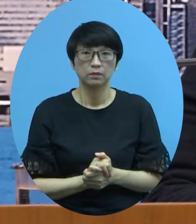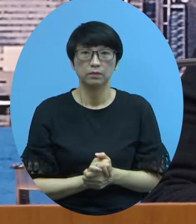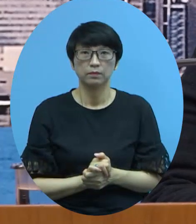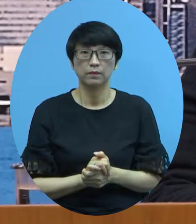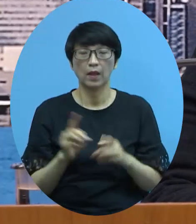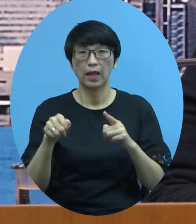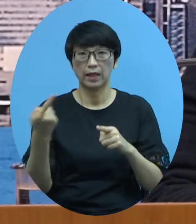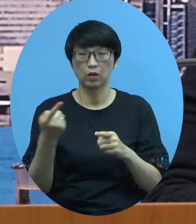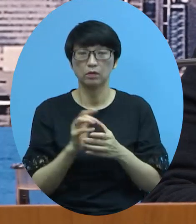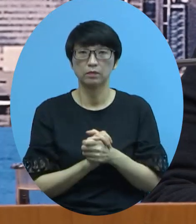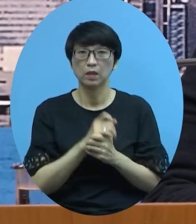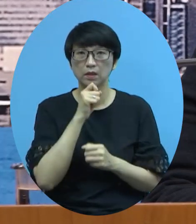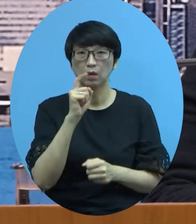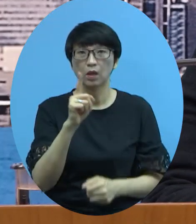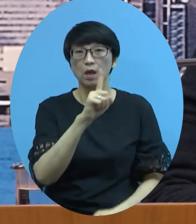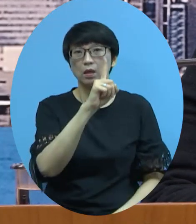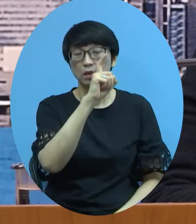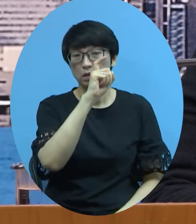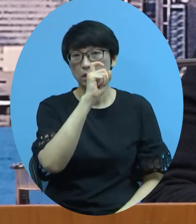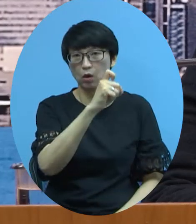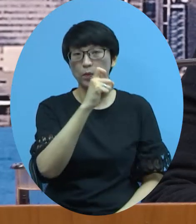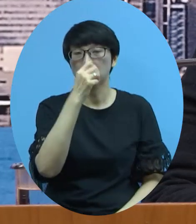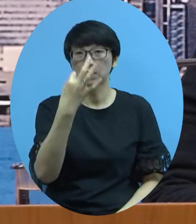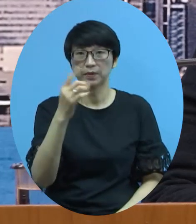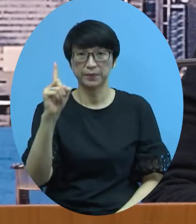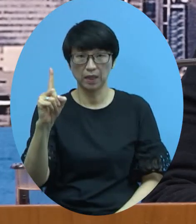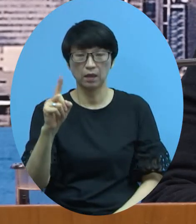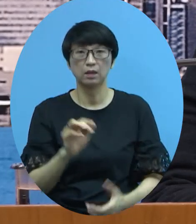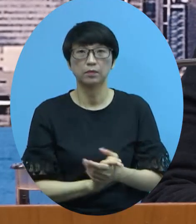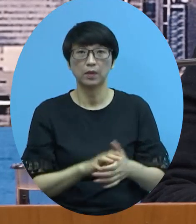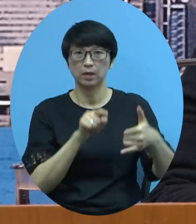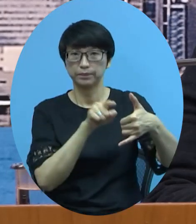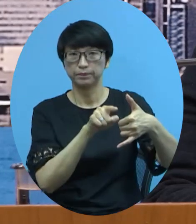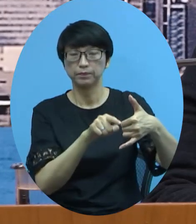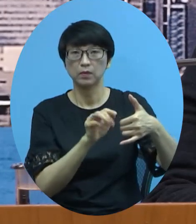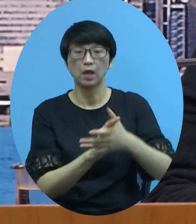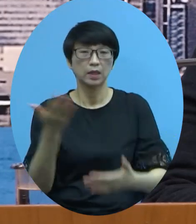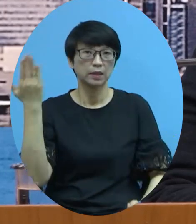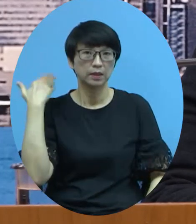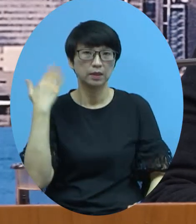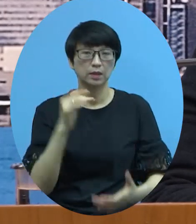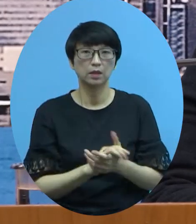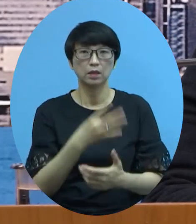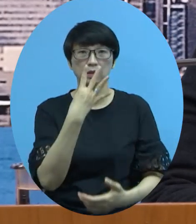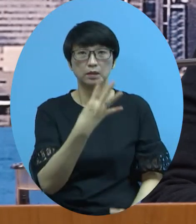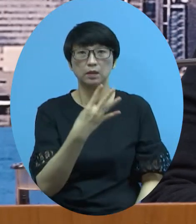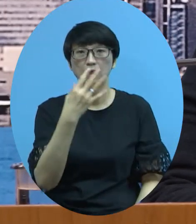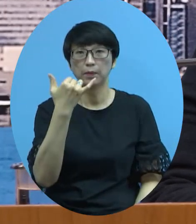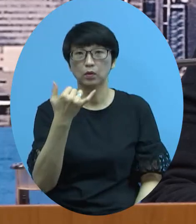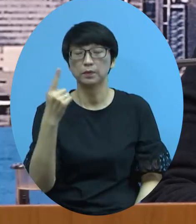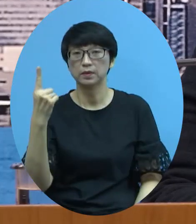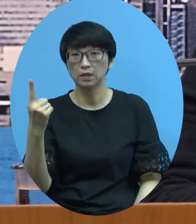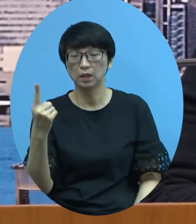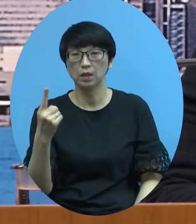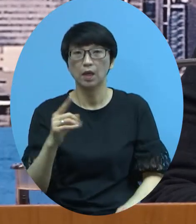有另外一位931號個案咧，佢係之前係同461宗個案有關